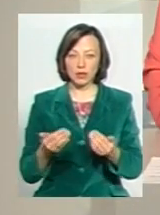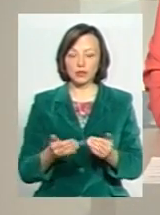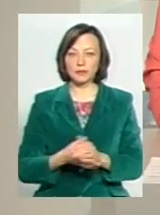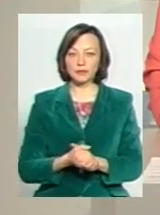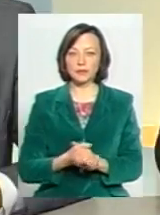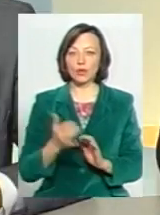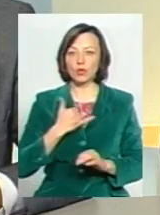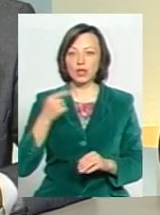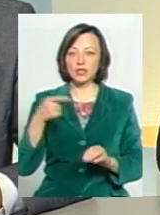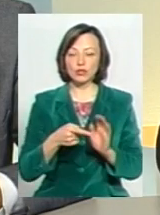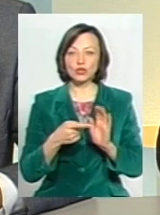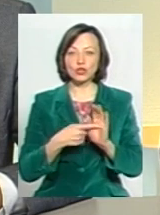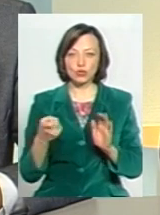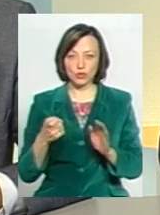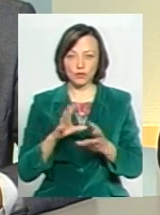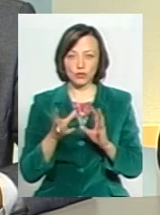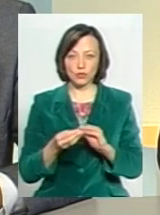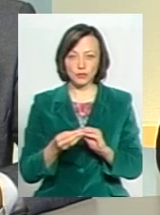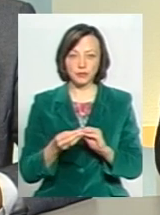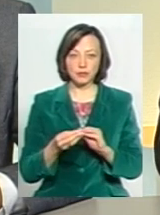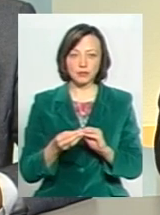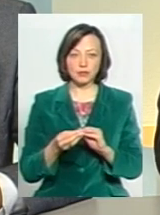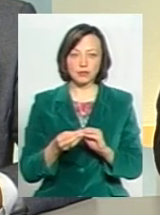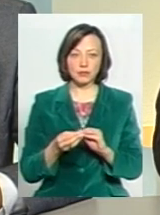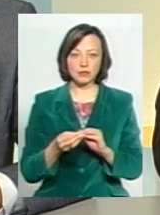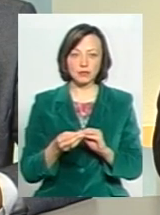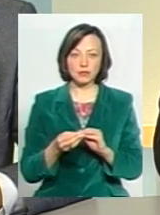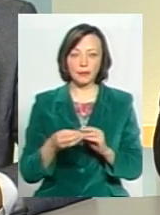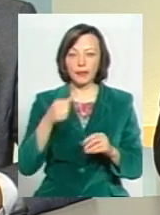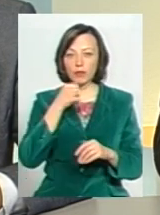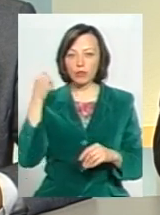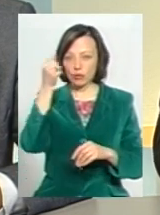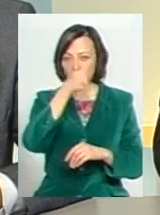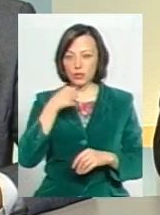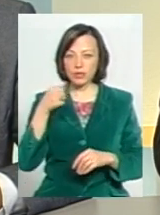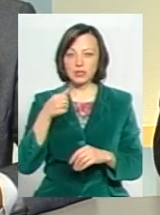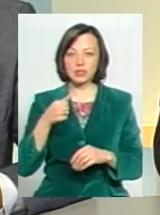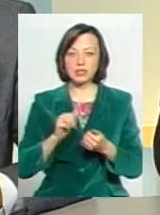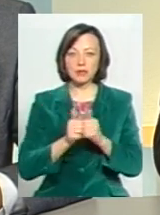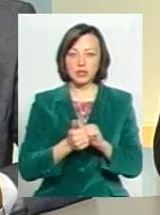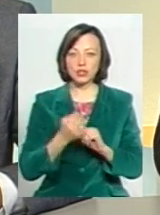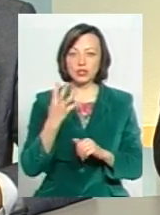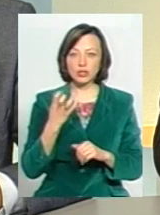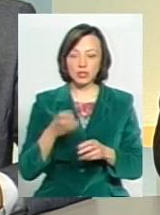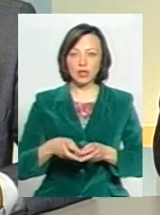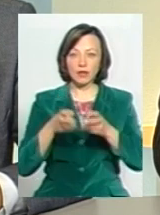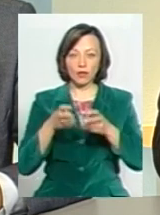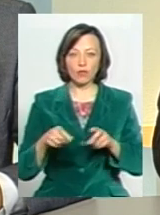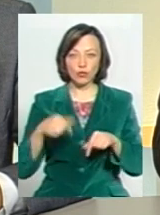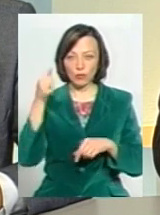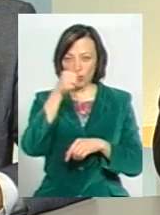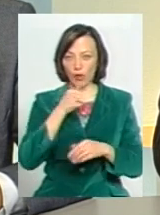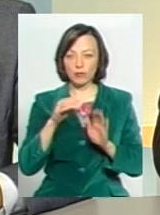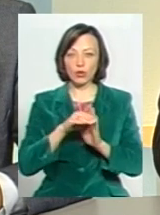нас 1600 всіх ліфтів, 1600 в місті Хмельницькому. В прошлому році, в 2017 році, вони замінили 400 ліфтів, в цьому